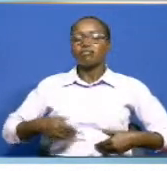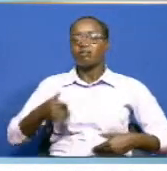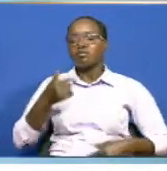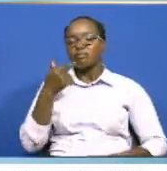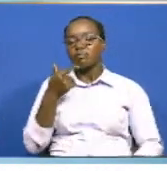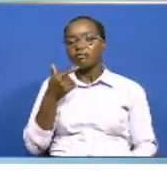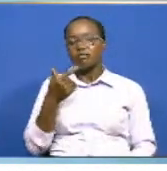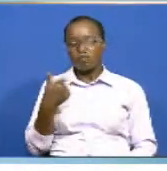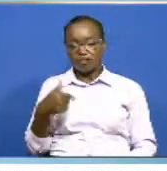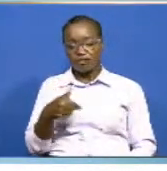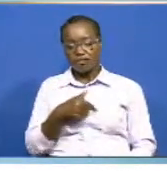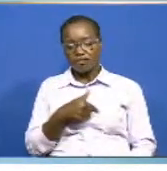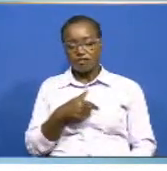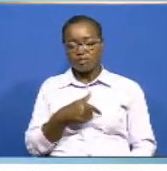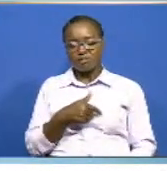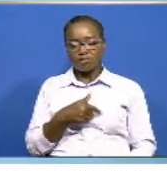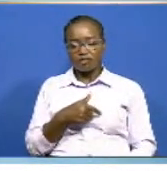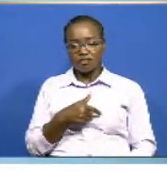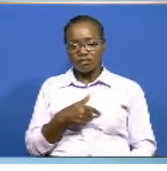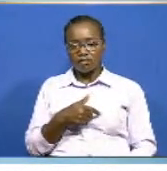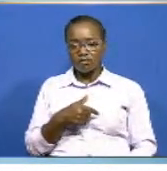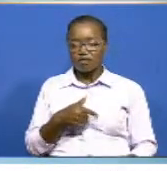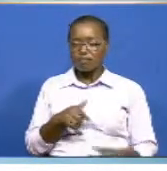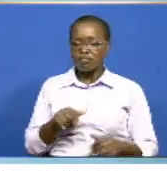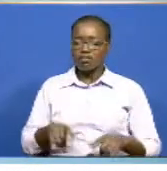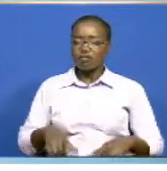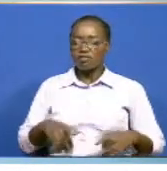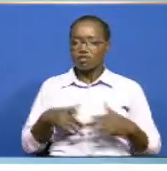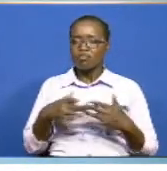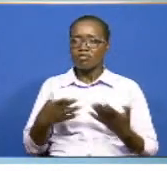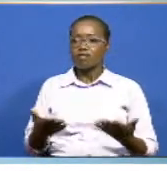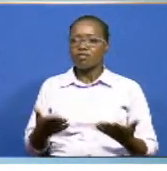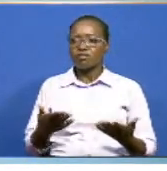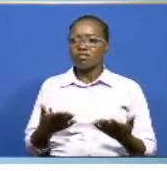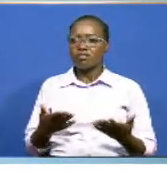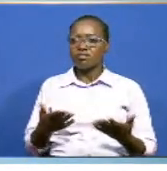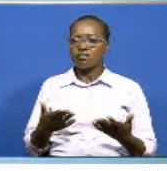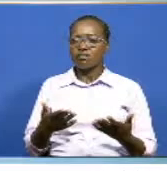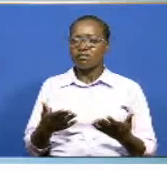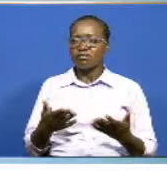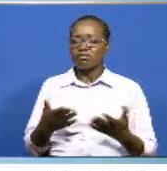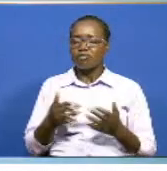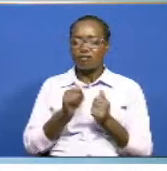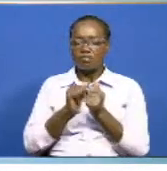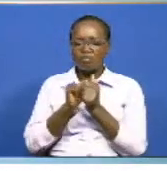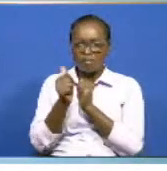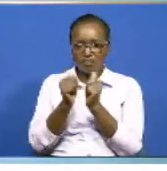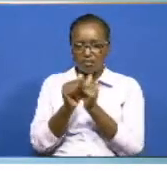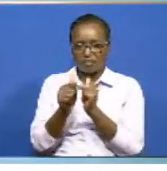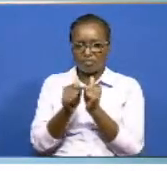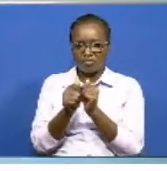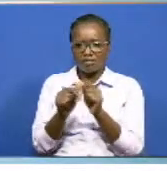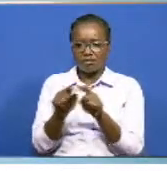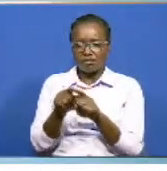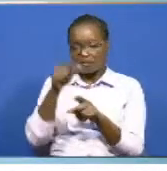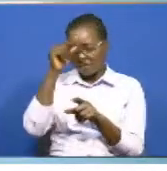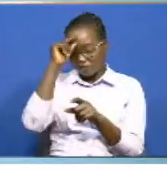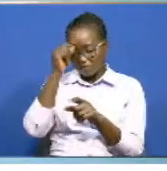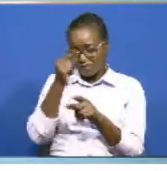kusema sisi, wacha nionyeshe vile tunafanya nini, tunaishi. Na ile uliona mali iliishia, ilileta shida labda mpaka hata serikali